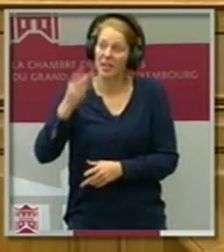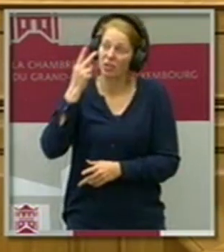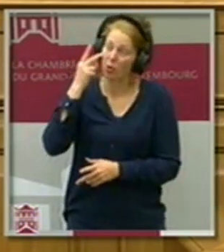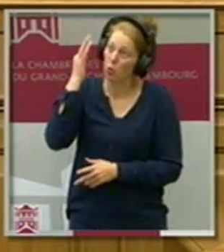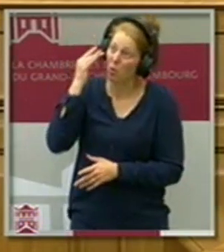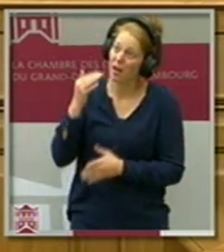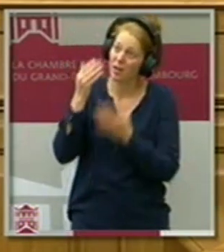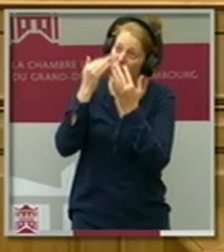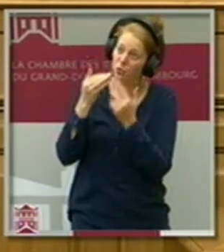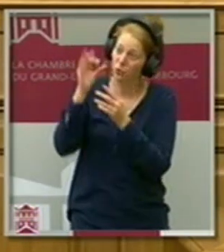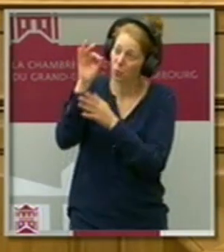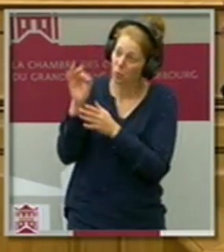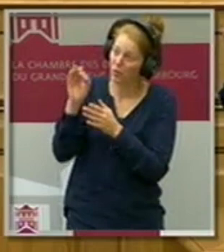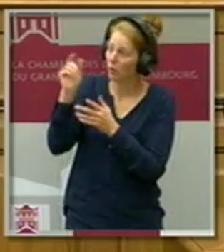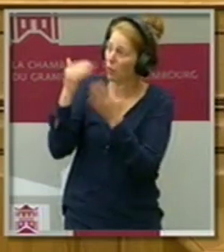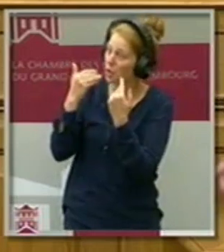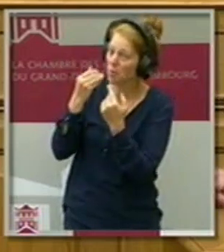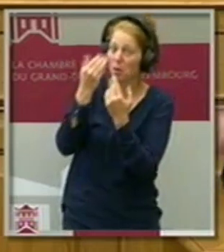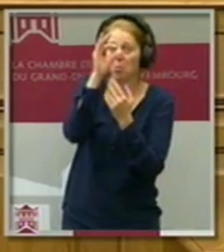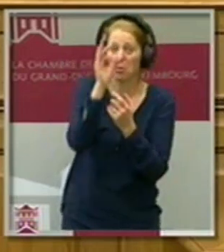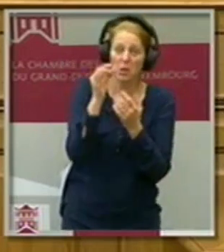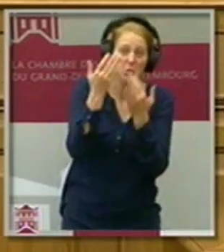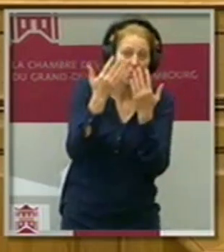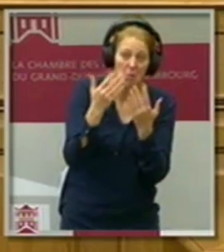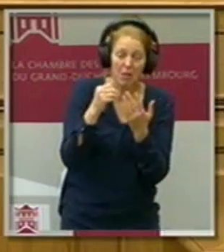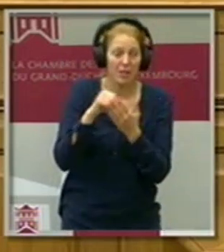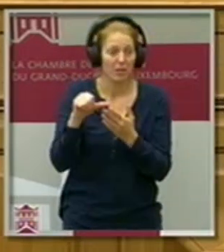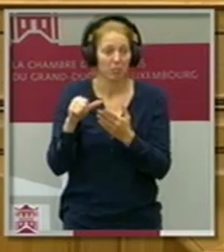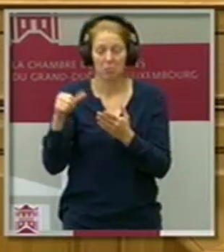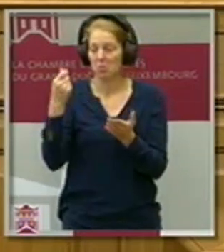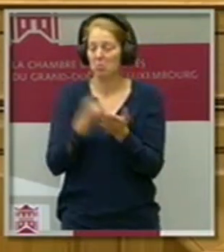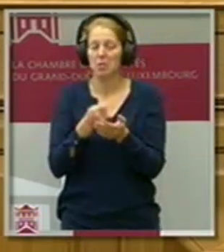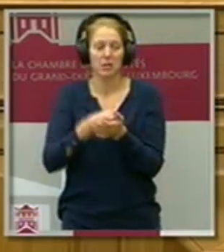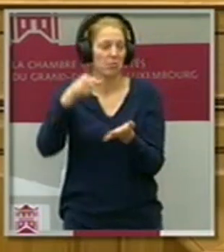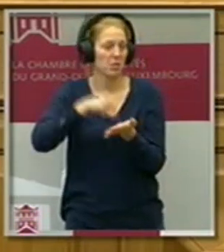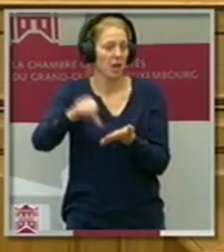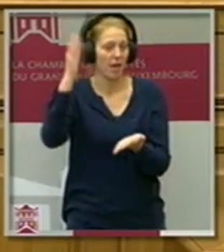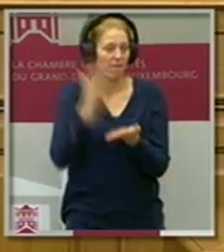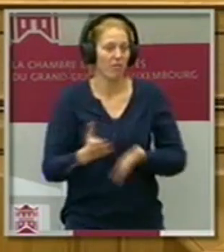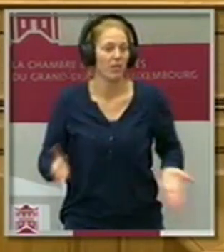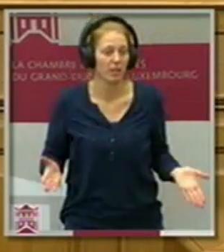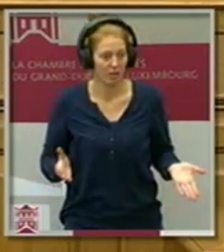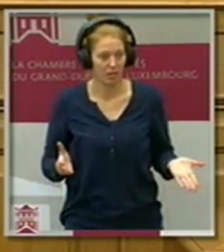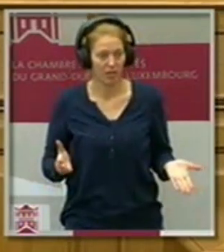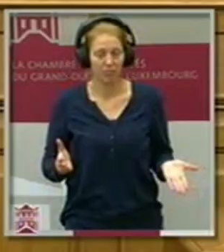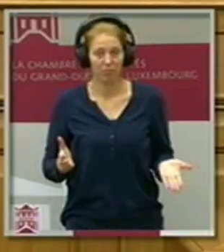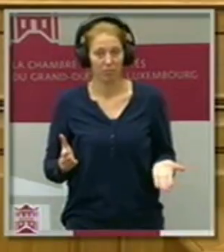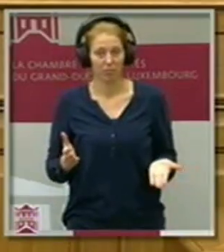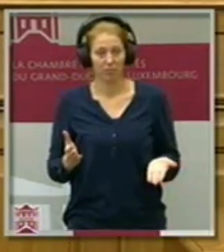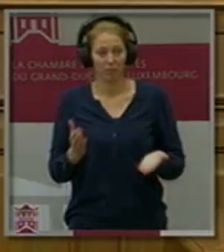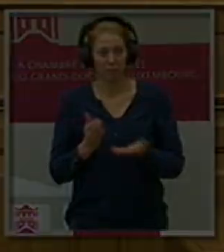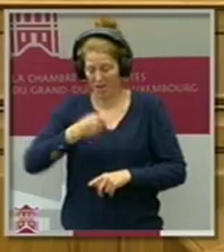als Akzisen, so viel als Klima, so viel als Sozial. Nein, Leute bezahlen einen Preis und den ganzen Preis als